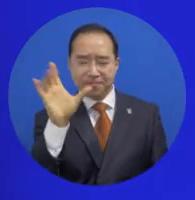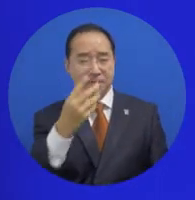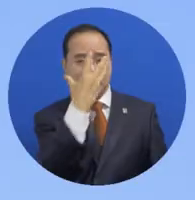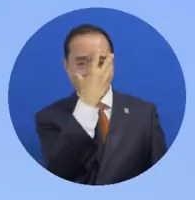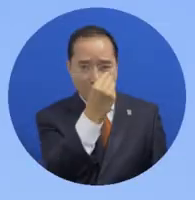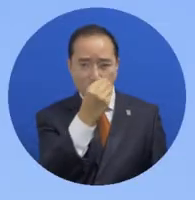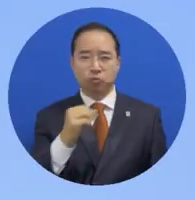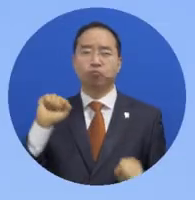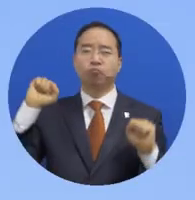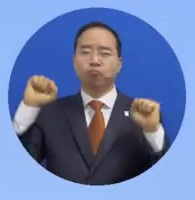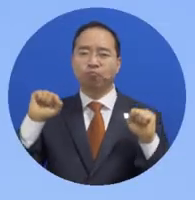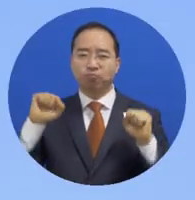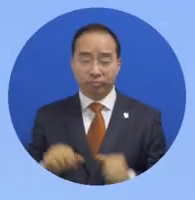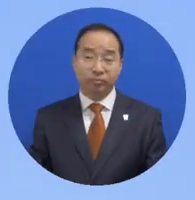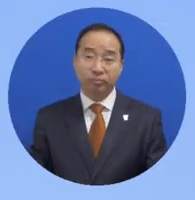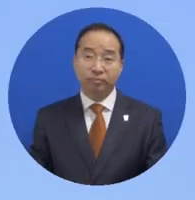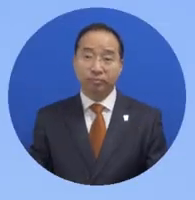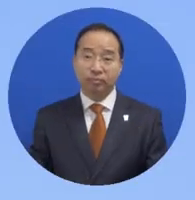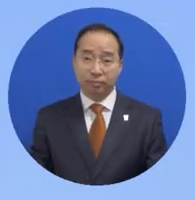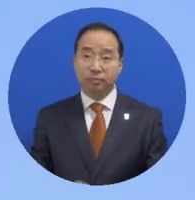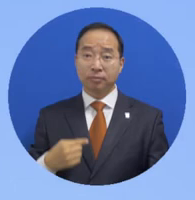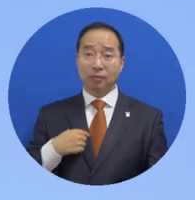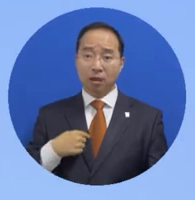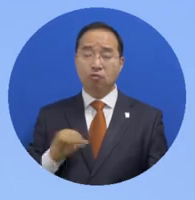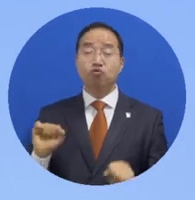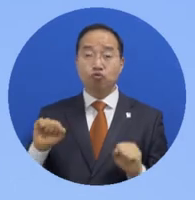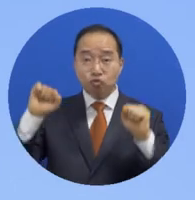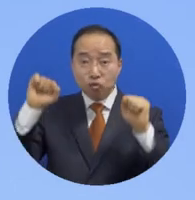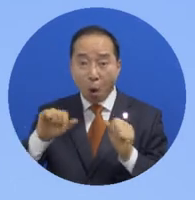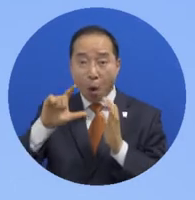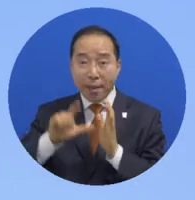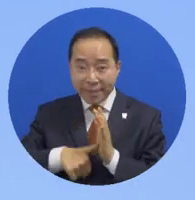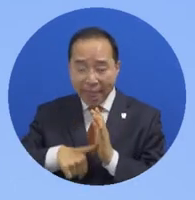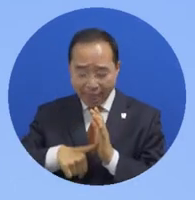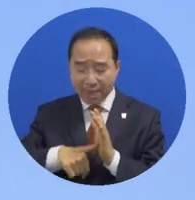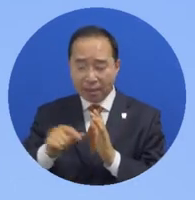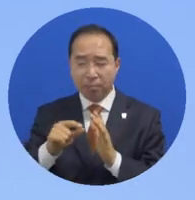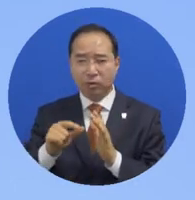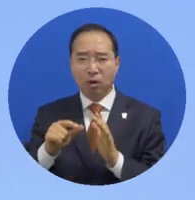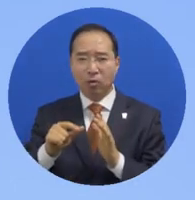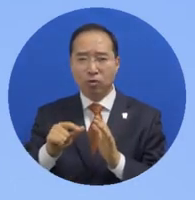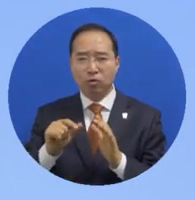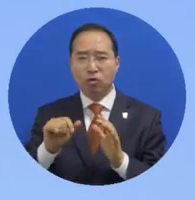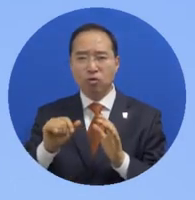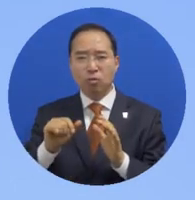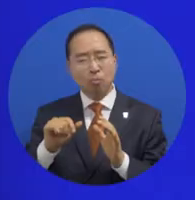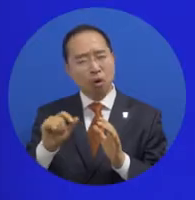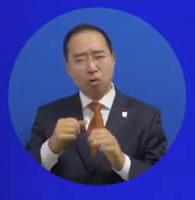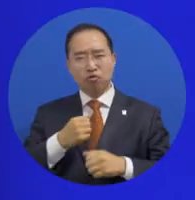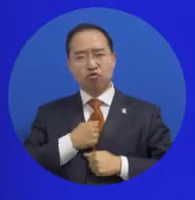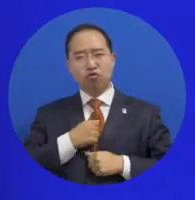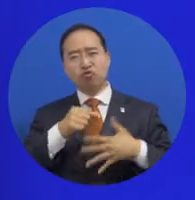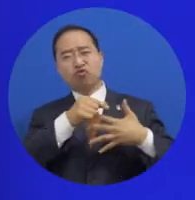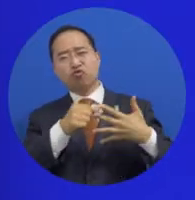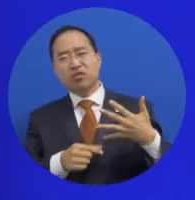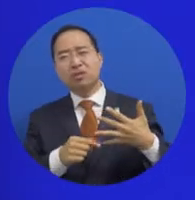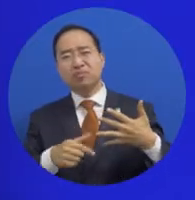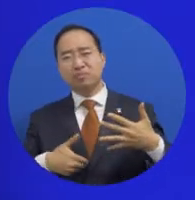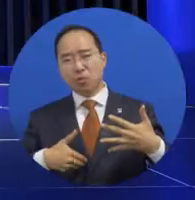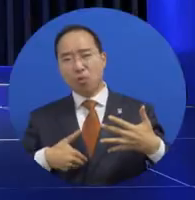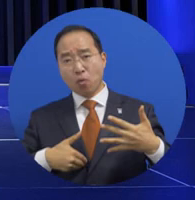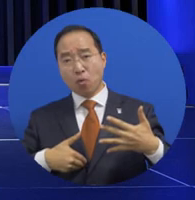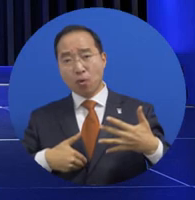세워서 한다고까지 생각을 안 하는데 저는 운동에도 자잘한 규칙이 많이 필요하고요. 규칙이요? 네.